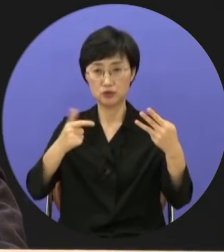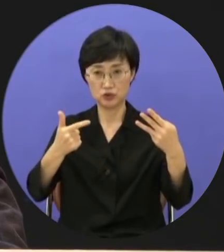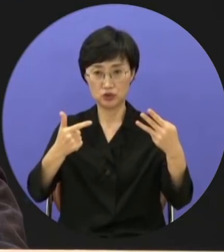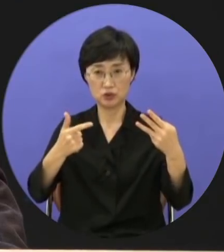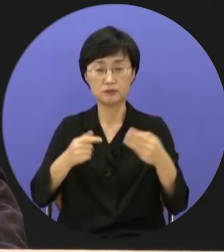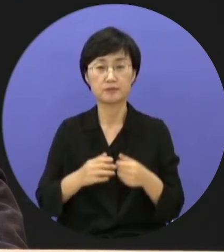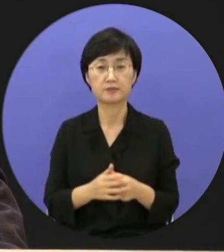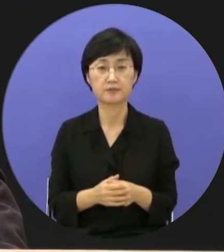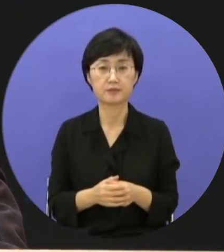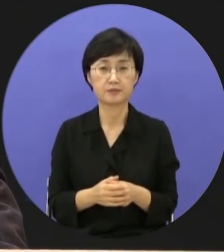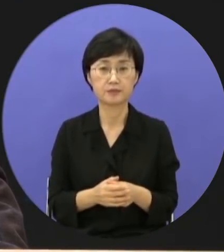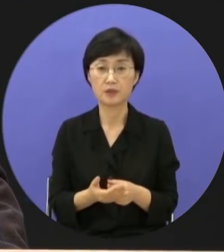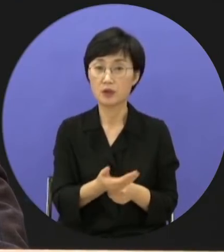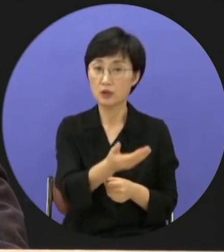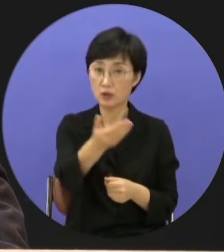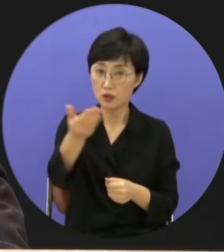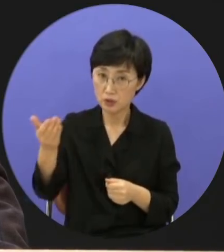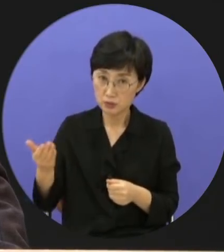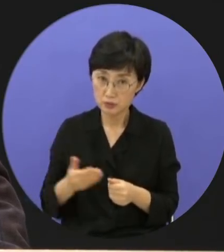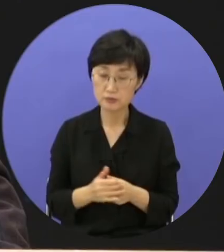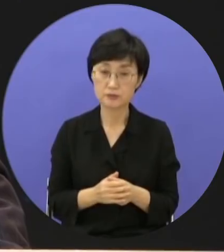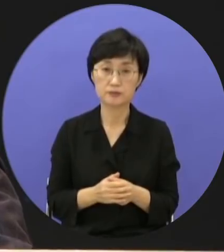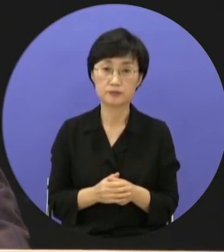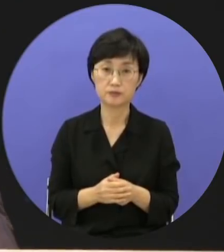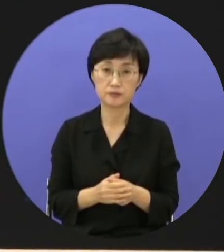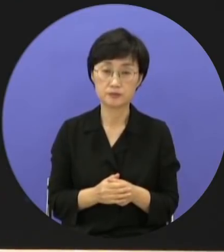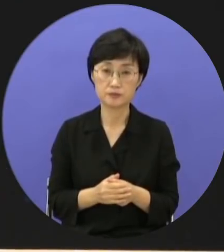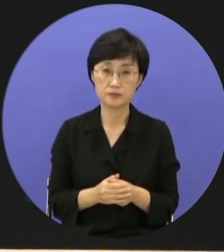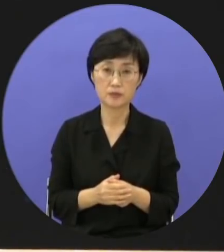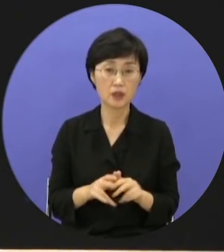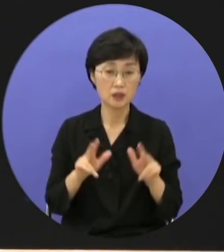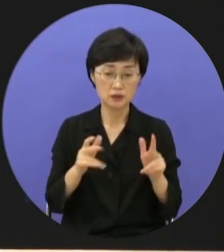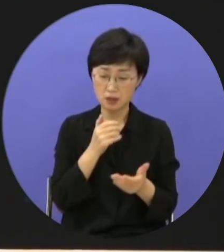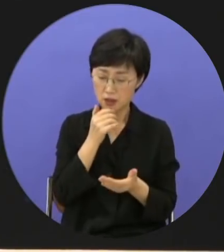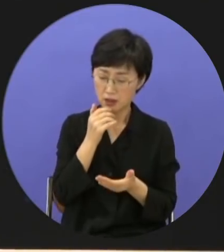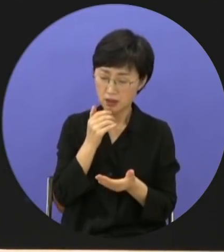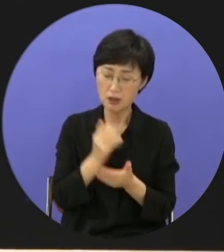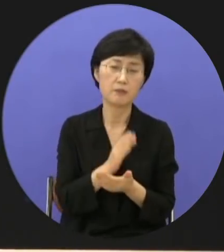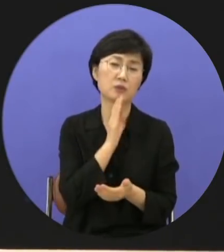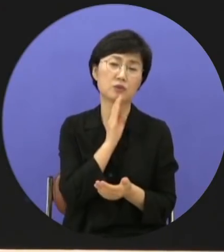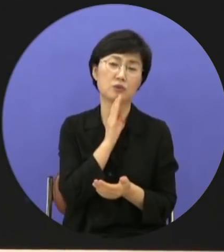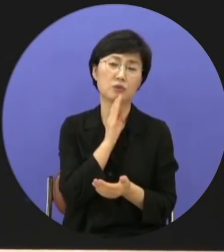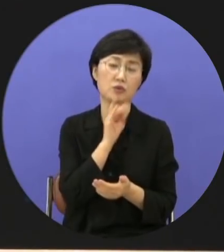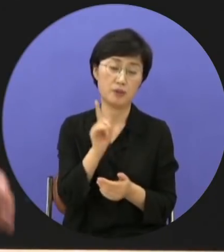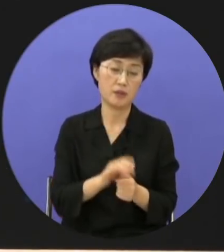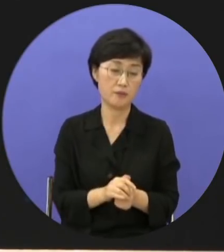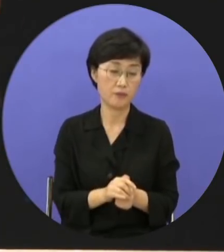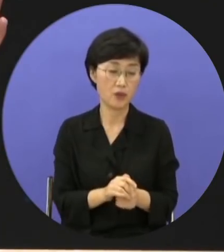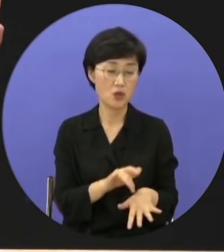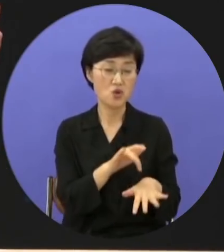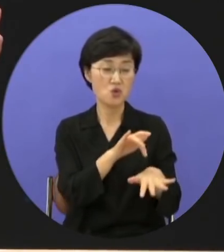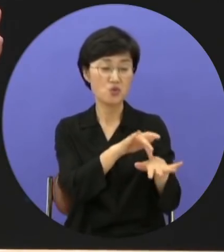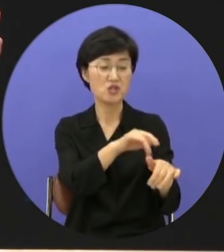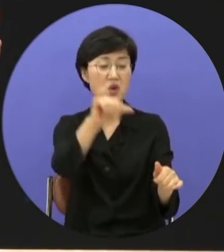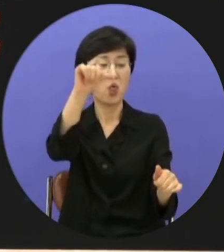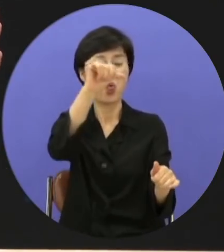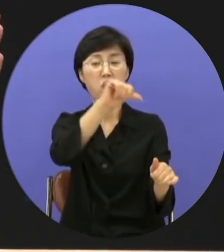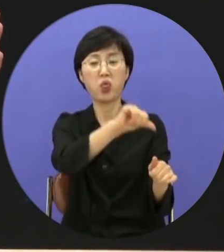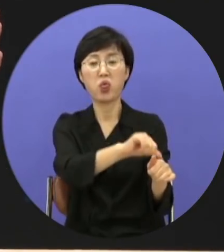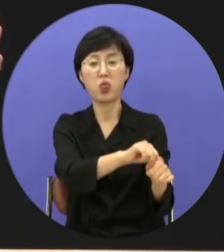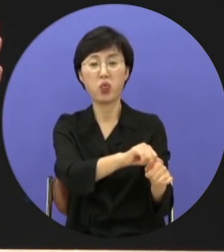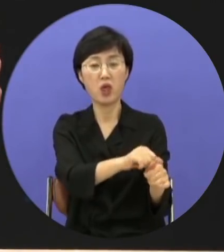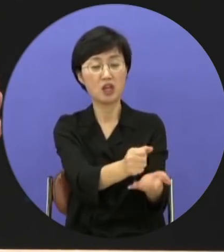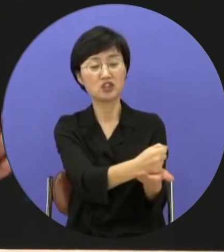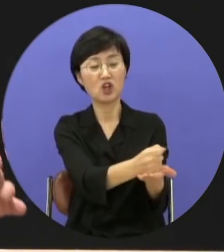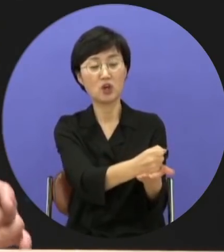Corinthians 3:16. 여러분 놀랄 일이야. 진짜로 귀신 들린 전쟁에 찾아가 보세요. 여러분을 금방 알아 봅니다. And 그렇죠? This